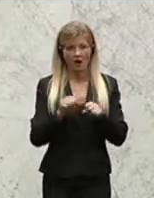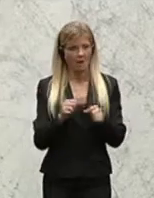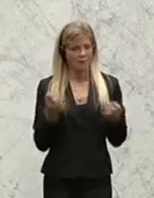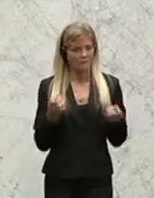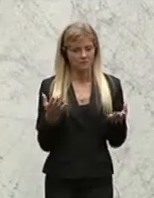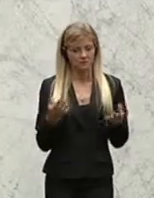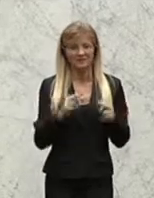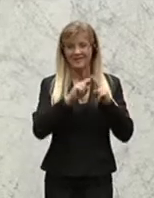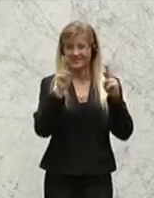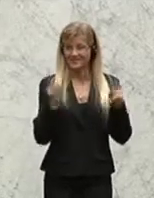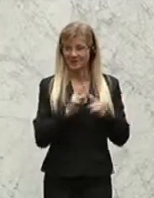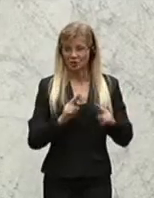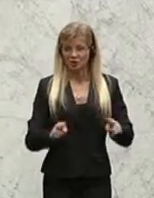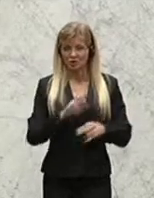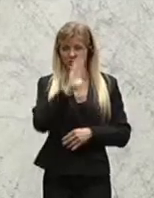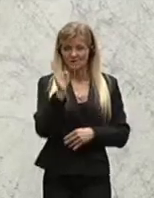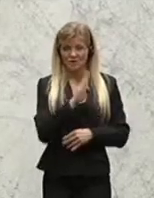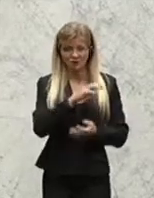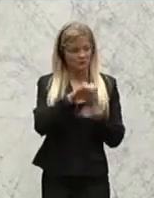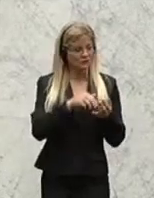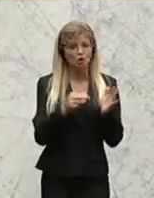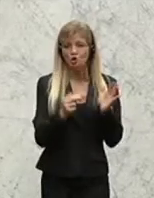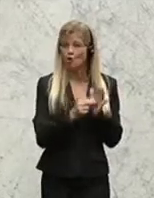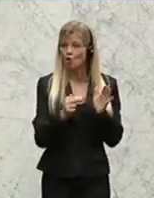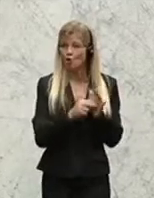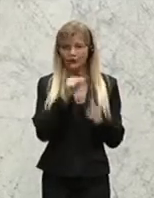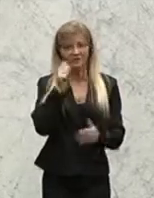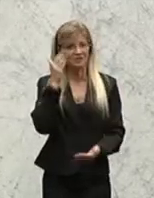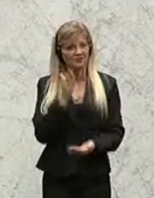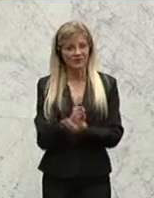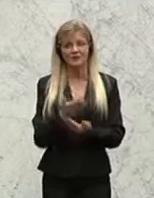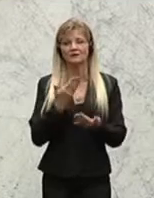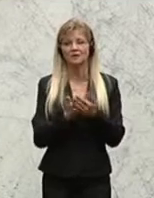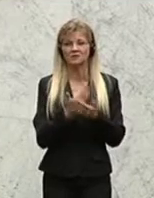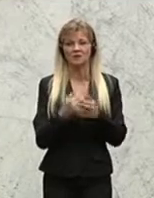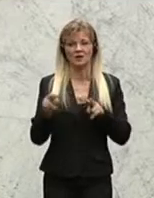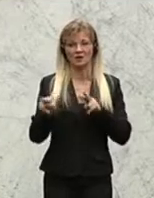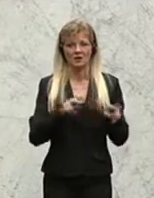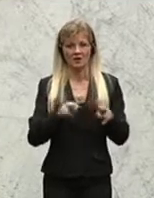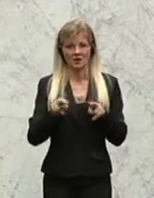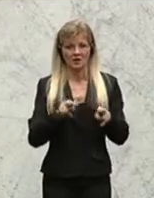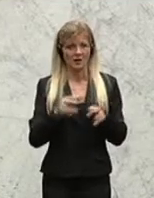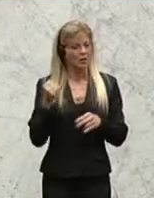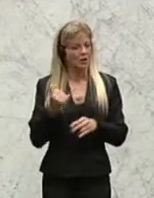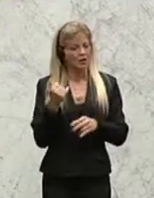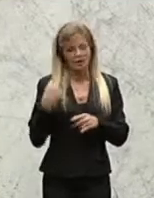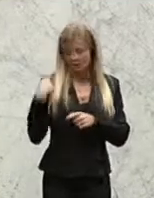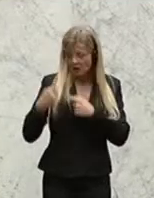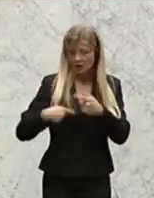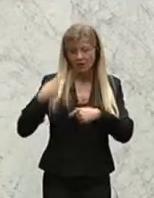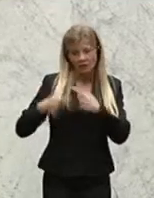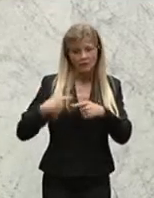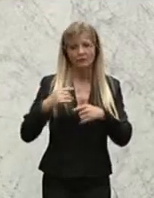internationale Wirtschaftskrise noch nicht überstanden ist. Deshalb setzt die Regierung laufend Maßnahmen zur Gegensteuerung. Als